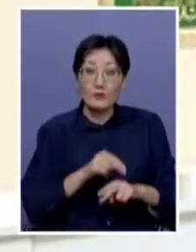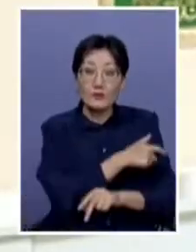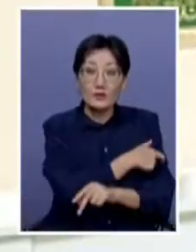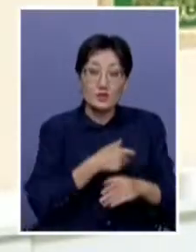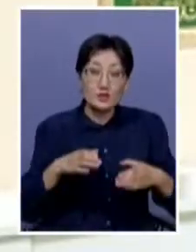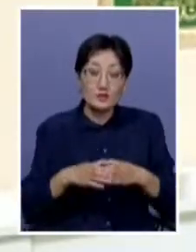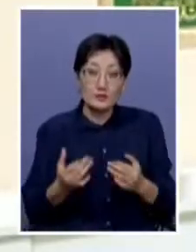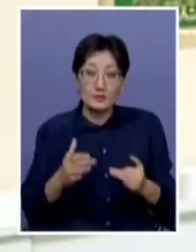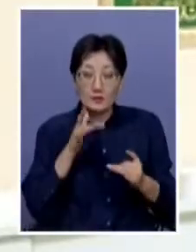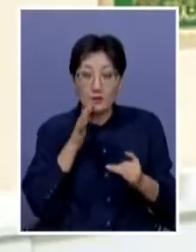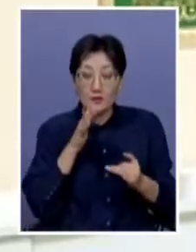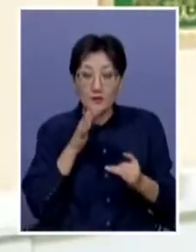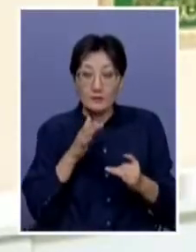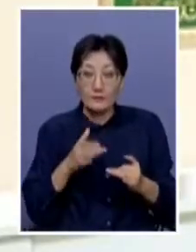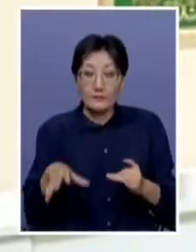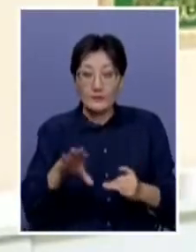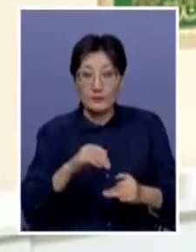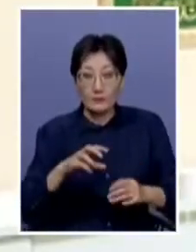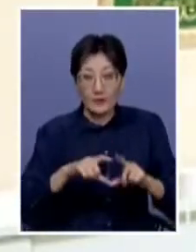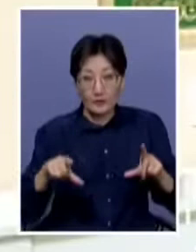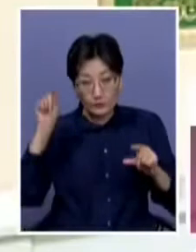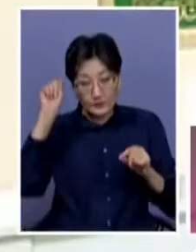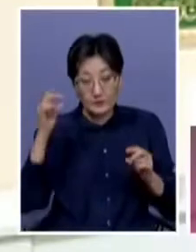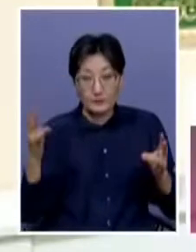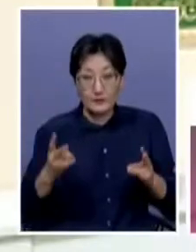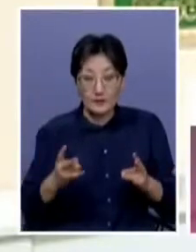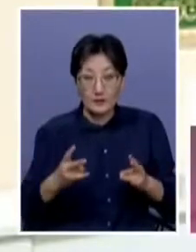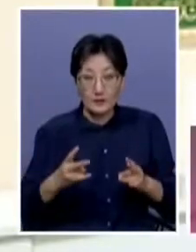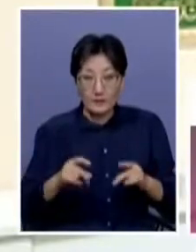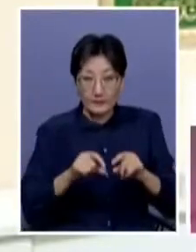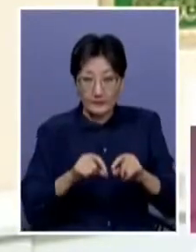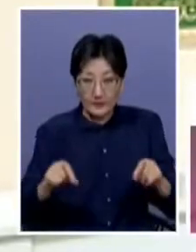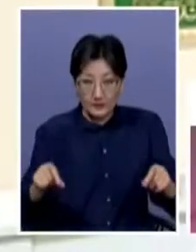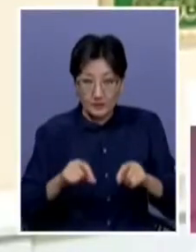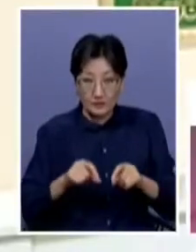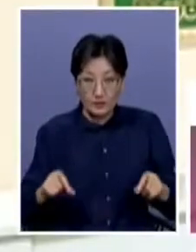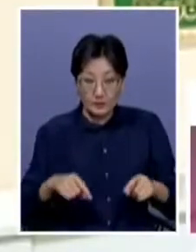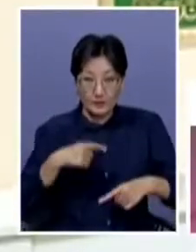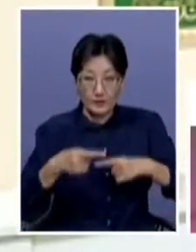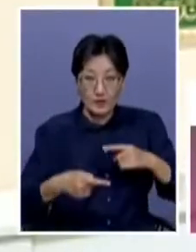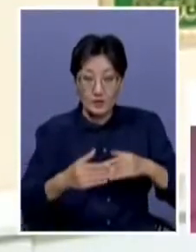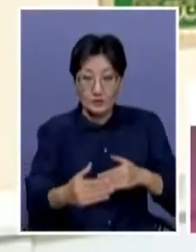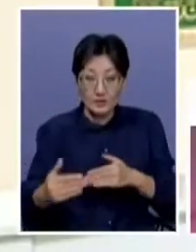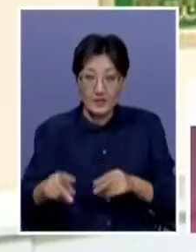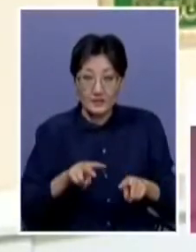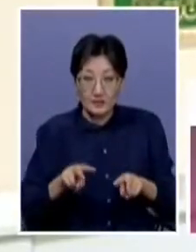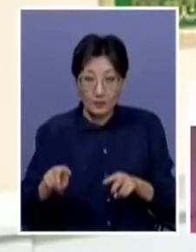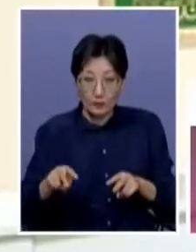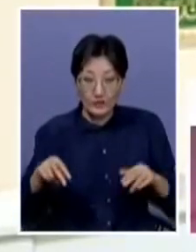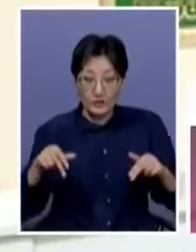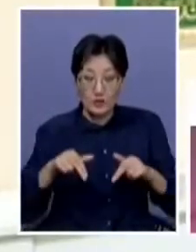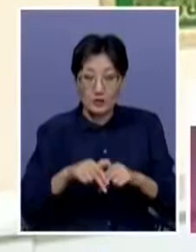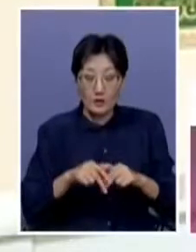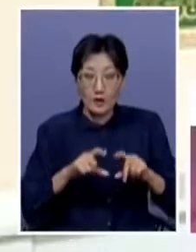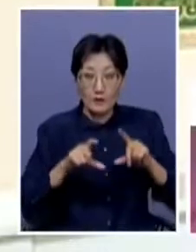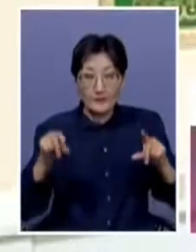бізде қазіргі таңда ұйымдастырылу барлық мектептегі қажетті белгілерді белгілеп қойдық. Жаңағыдай қашықты сақтап жүру болсын, мектепте